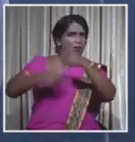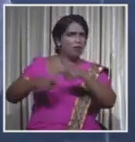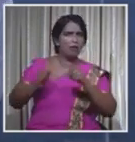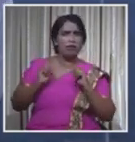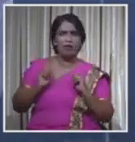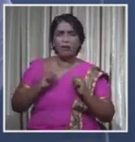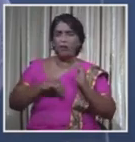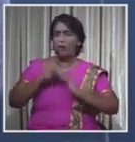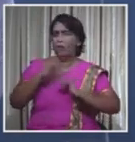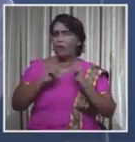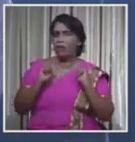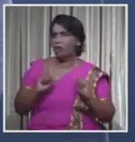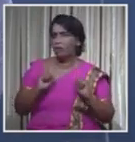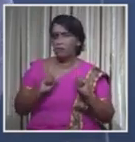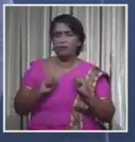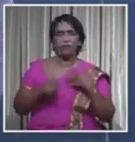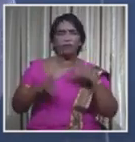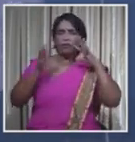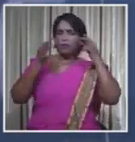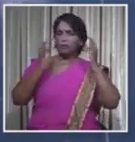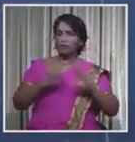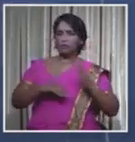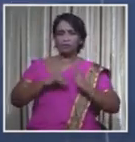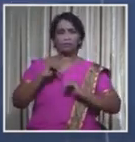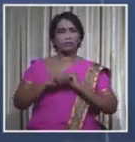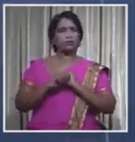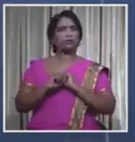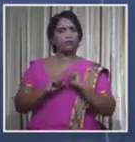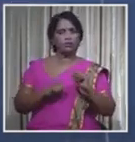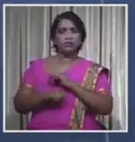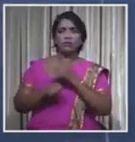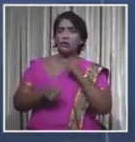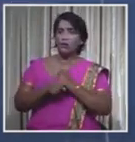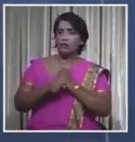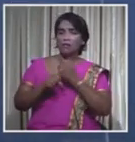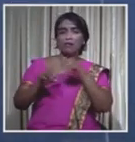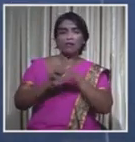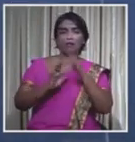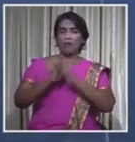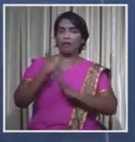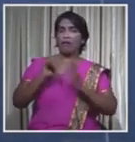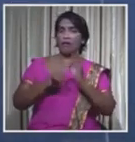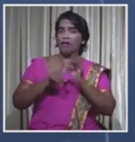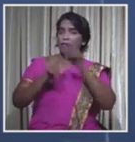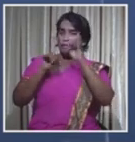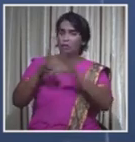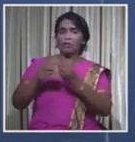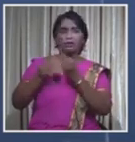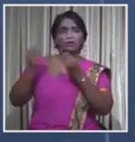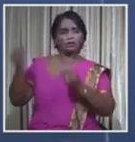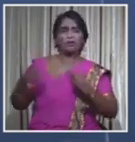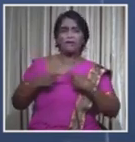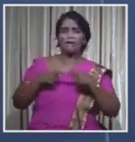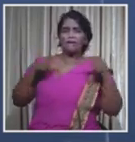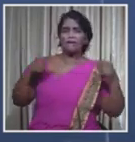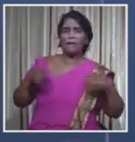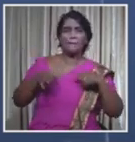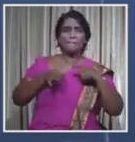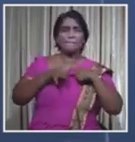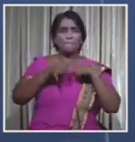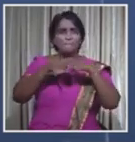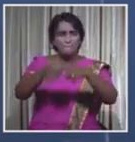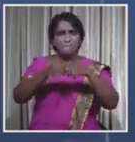දෙන ක්‍රමවේදය? එහෙම කිසිම ක්‍රමවේදයක් නැතුව ආණ්ඩු පස්සේ මන්ත්‍රීවරුන්ට විතරක් මේක දීලා අපි විපක්ෂයේ ප්‍රශ්න අහන්න